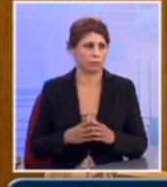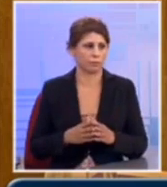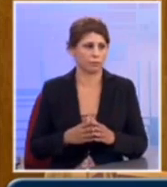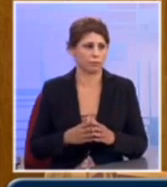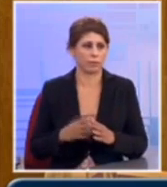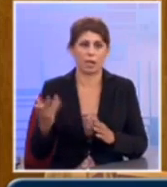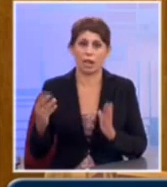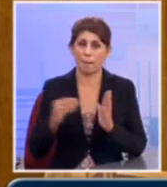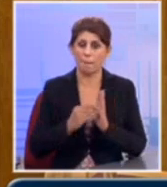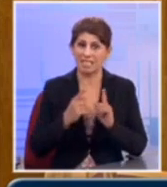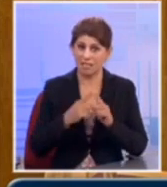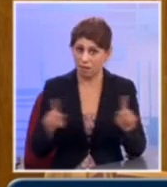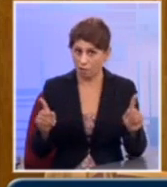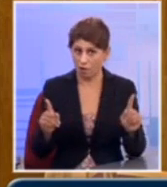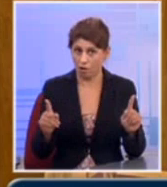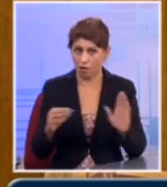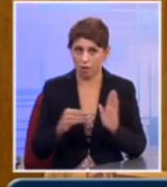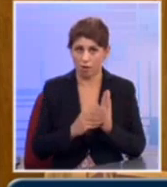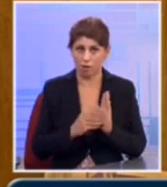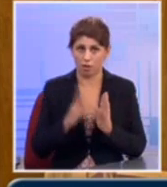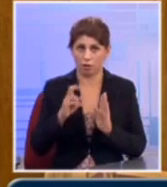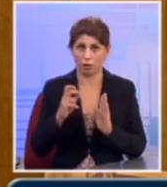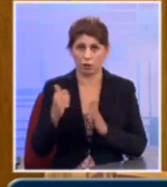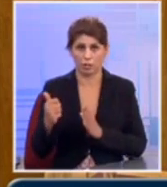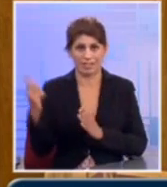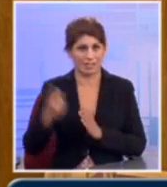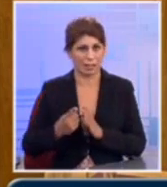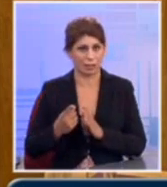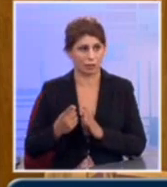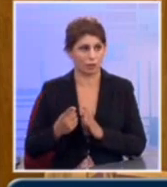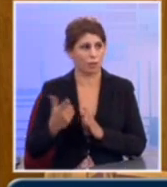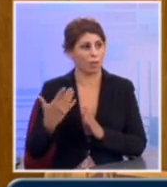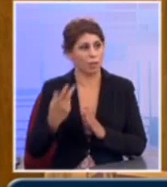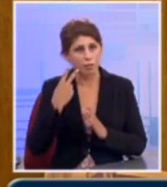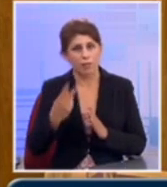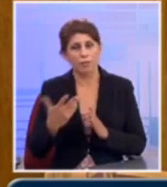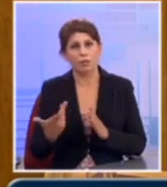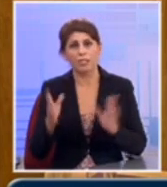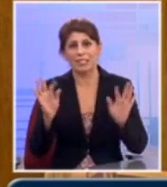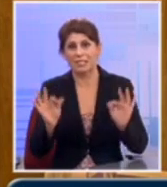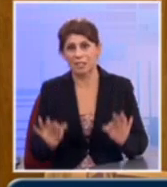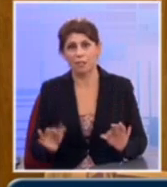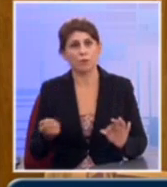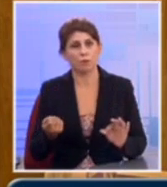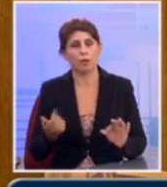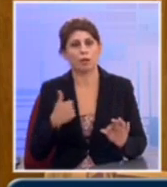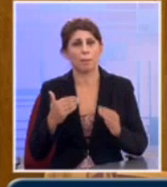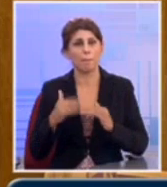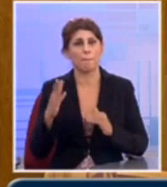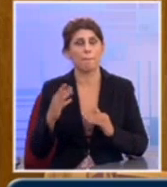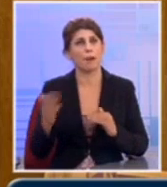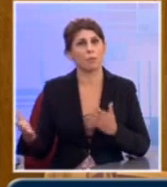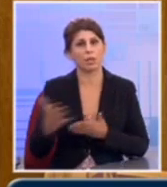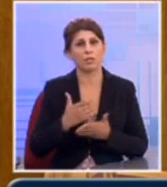αν μπαίνει στη διαφορά το 26% θα είδατε ότι και στις ρυθμίσεις που κάνουμε πάνω από ένα